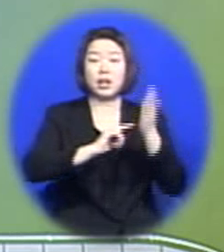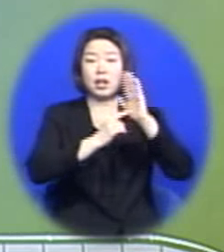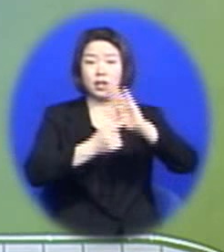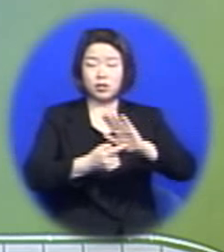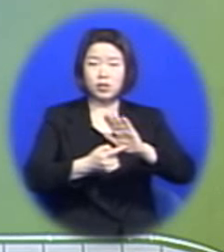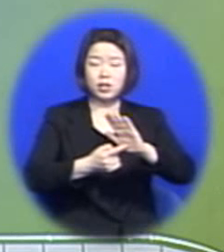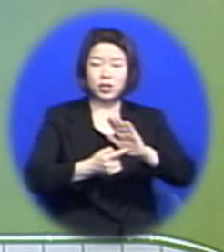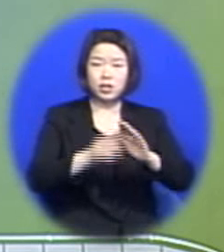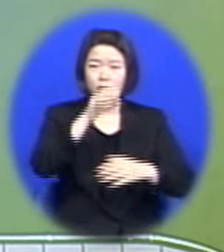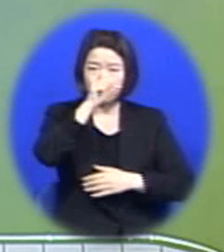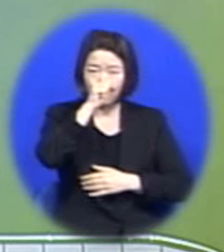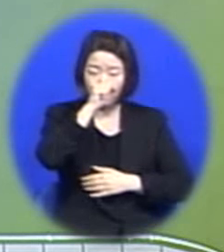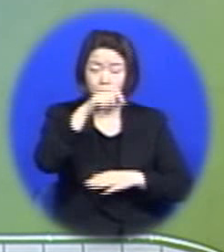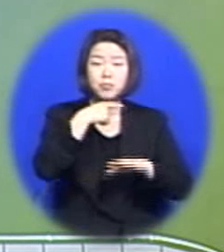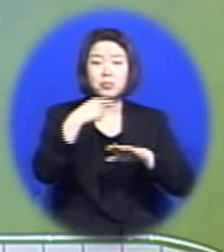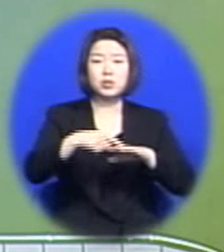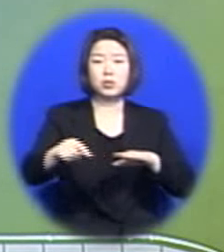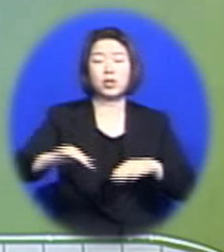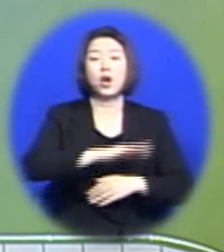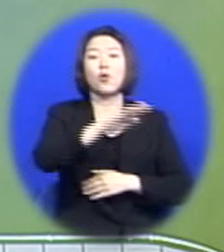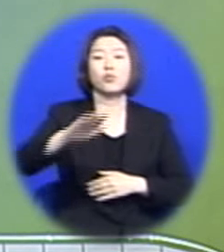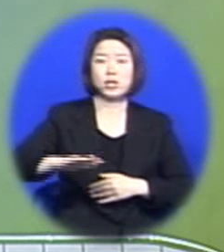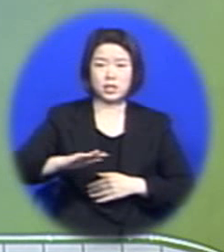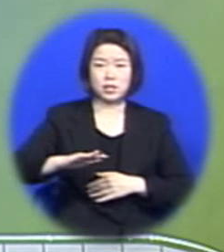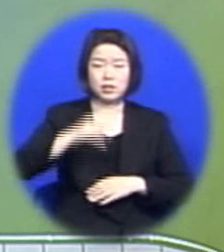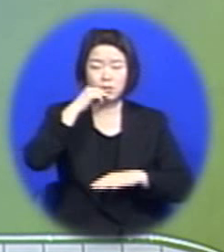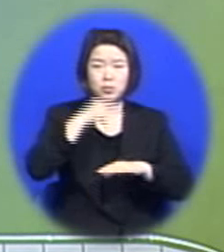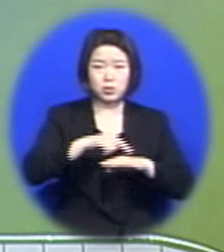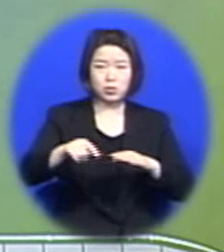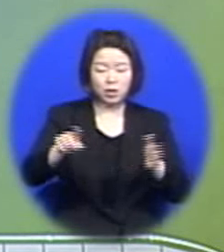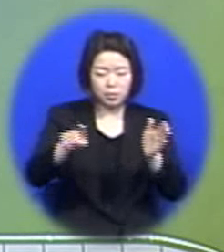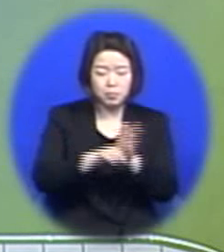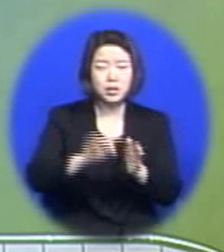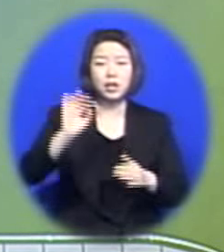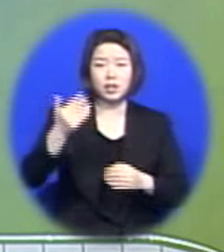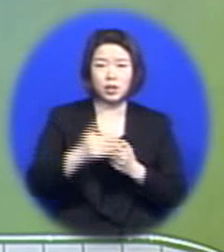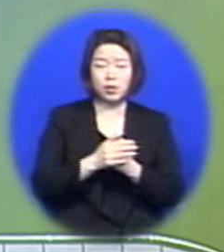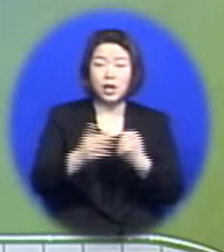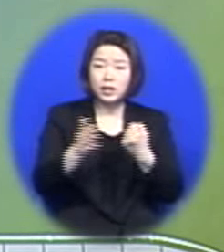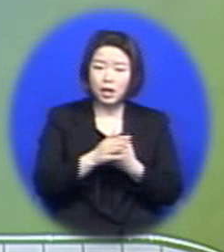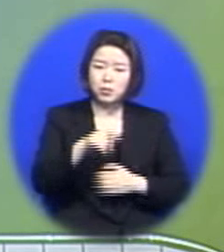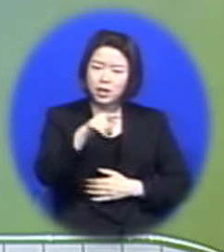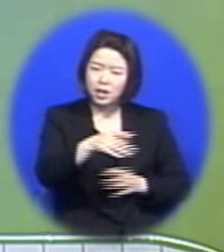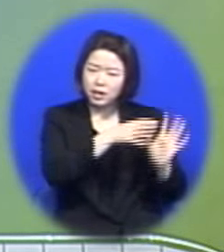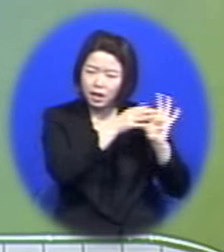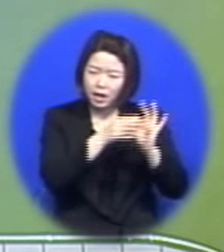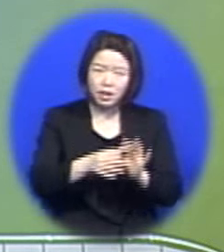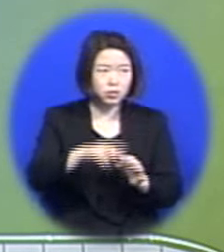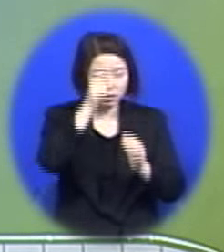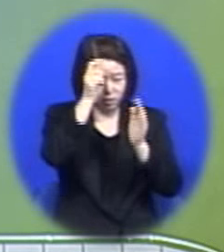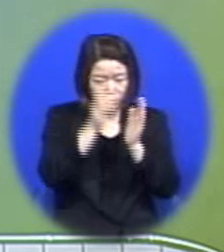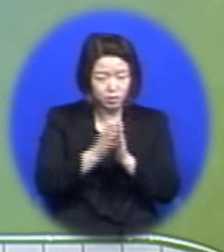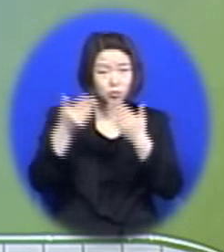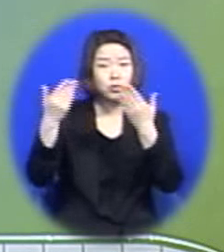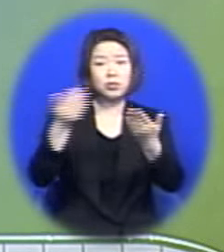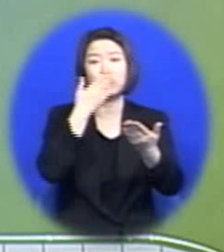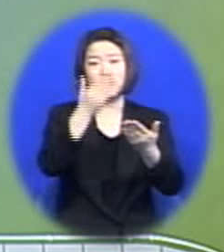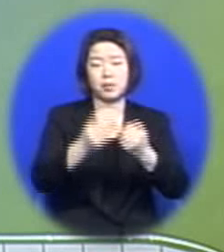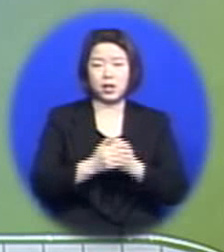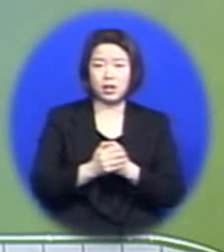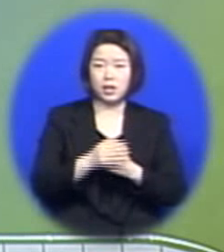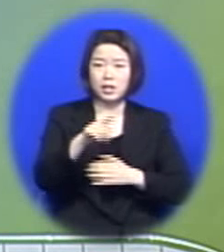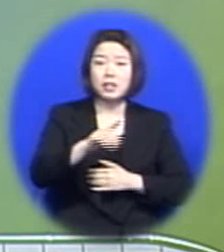민족이 우리 민족이구나. 이렇게 믿어지는 거예요. 그래서 계속 그 기도가 나오는 거예요. 이건